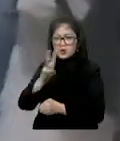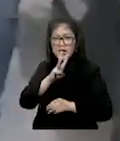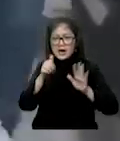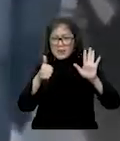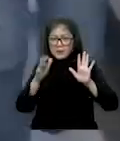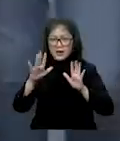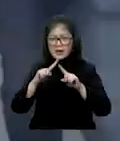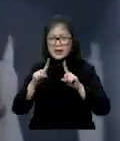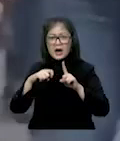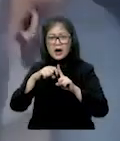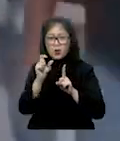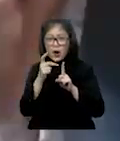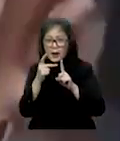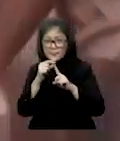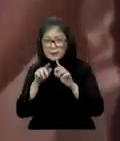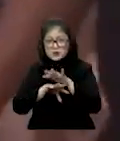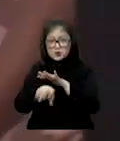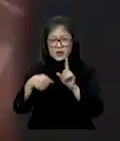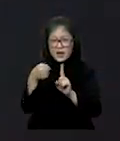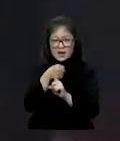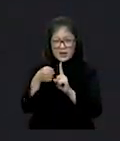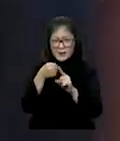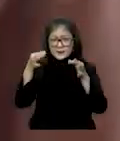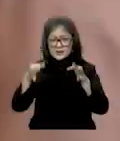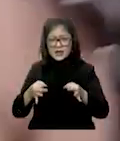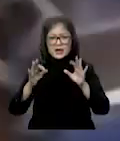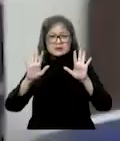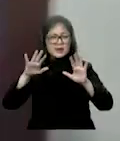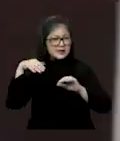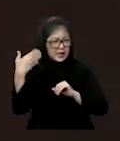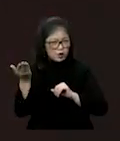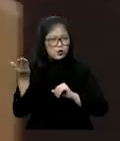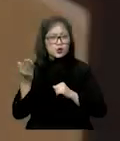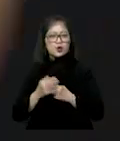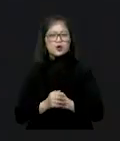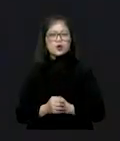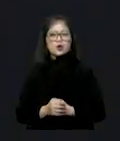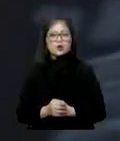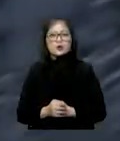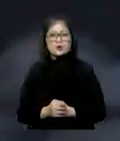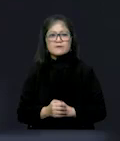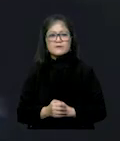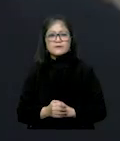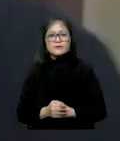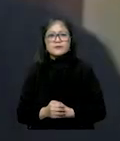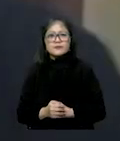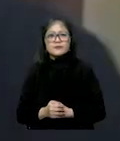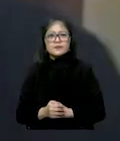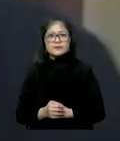pencurian dengan kekerasan, terancam 9 tahun penjara. Dari Padang, Sumatera Barat, Budi Sunandar, iNews melaporkan.